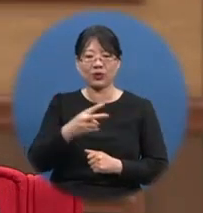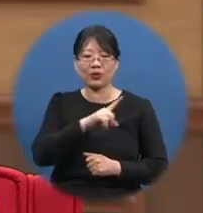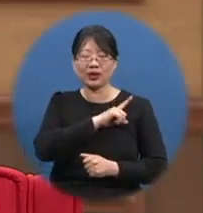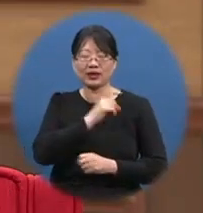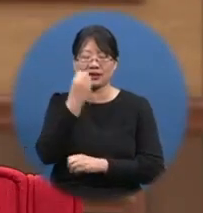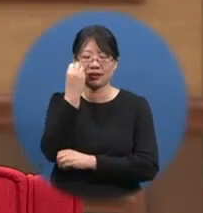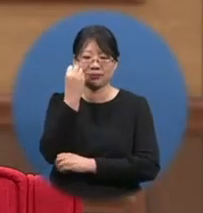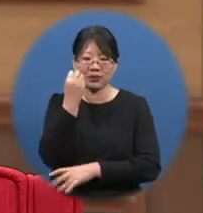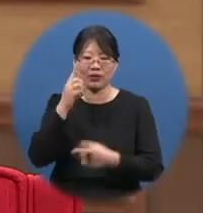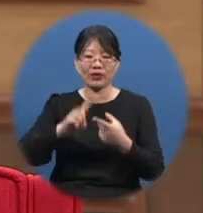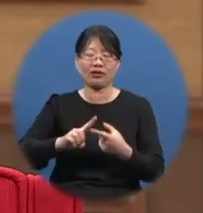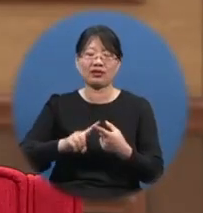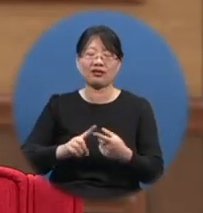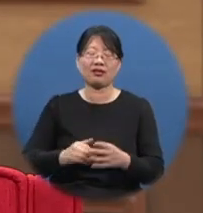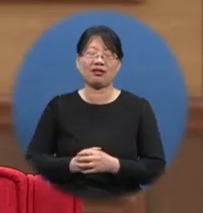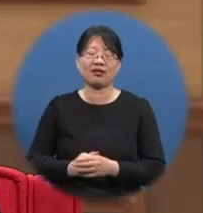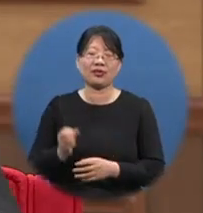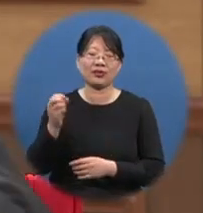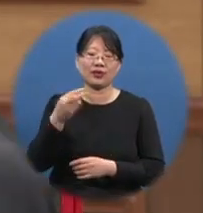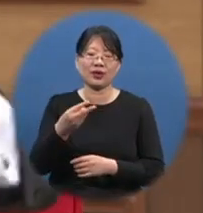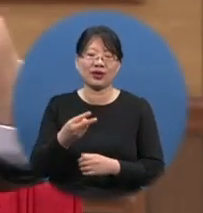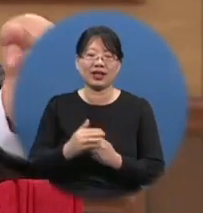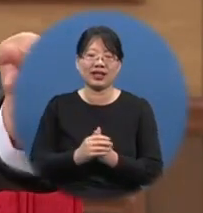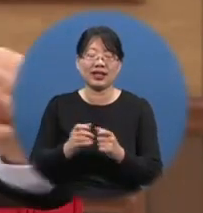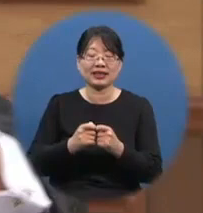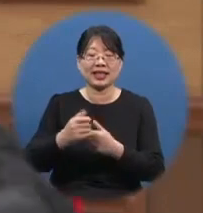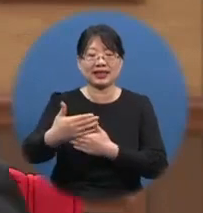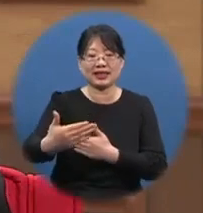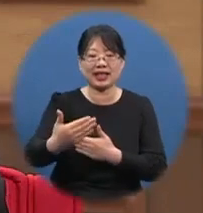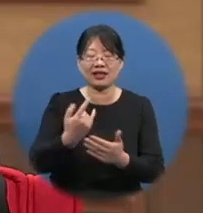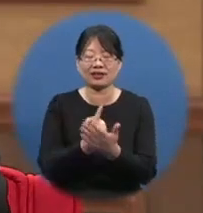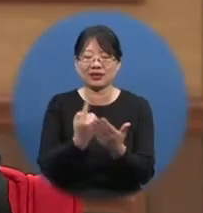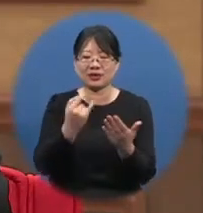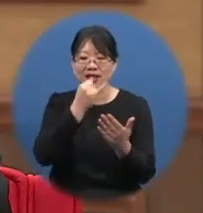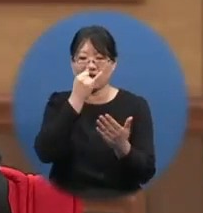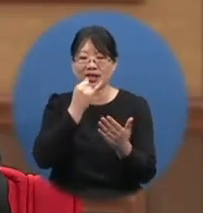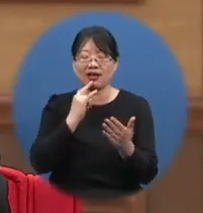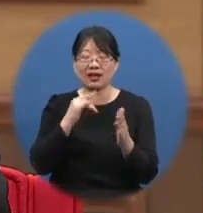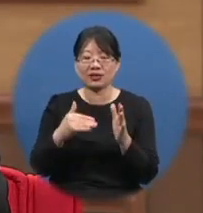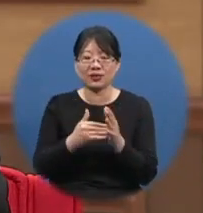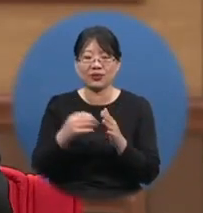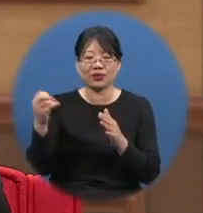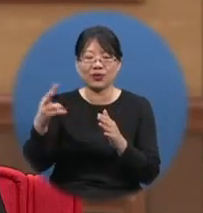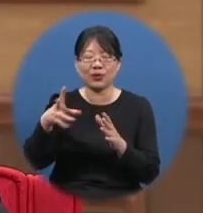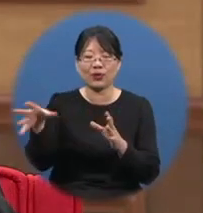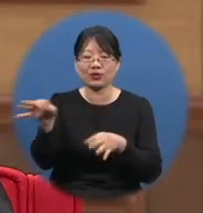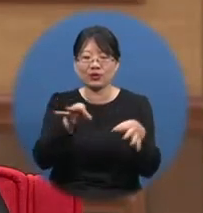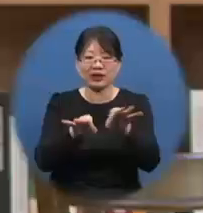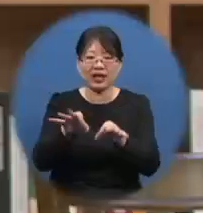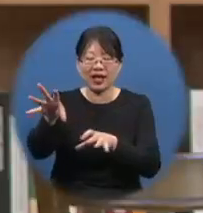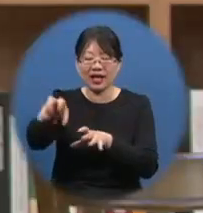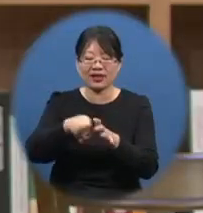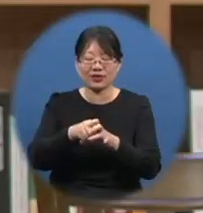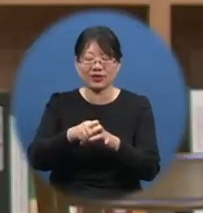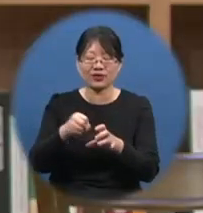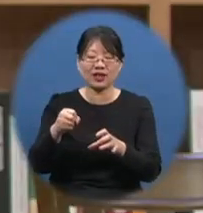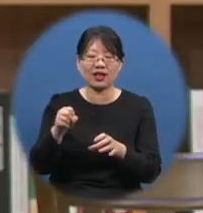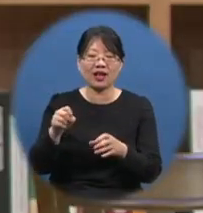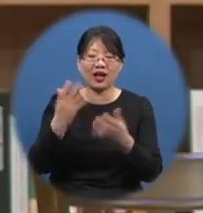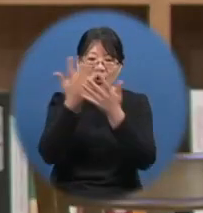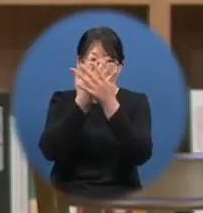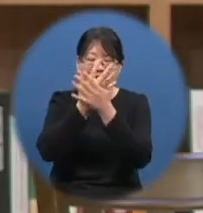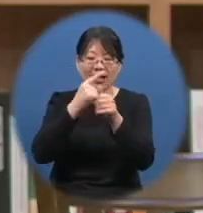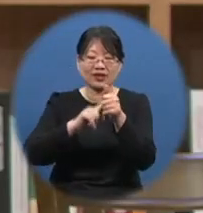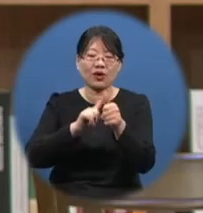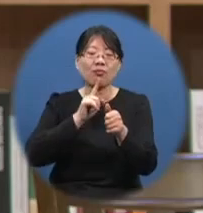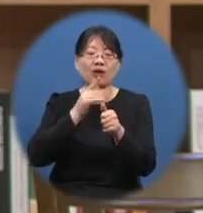가장 근본적인 거. 네. 또 장기간이 소요되고 그 투자된 회수가 불확실한. 그런 거 해줘야 되는데. 이미